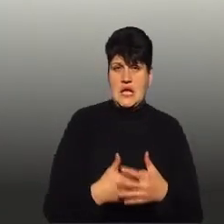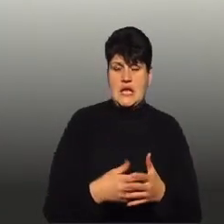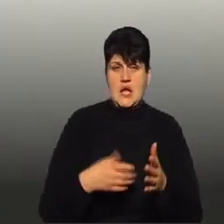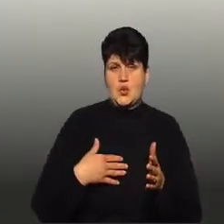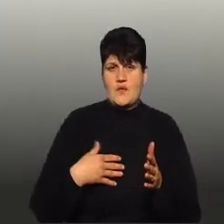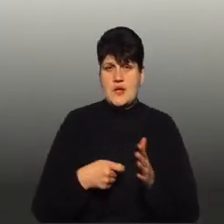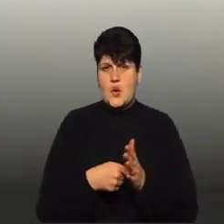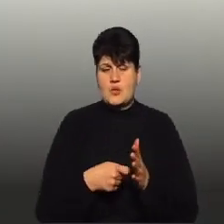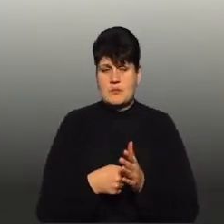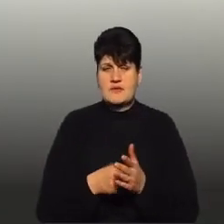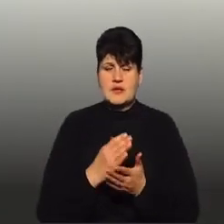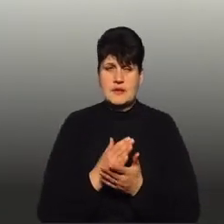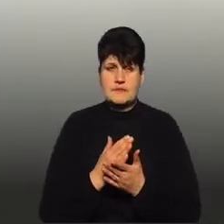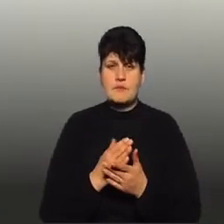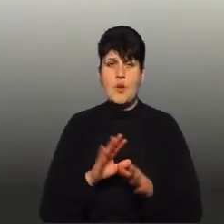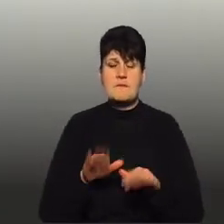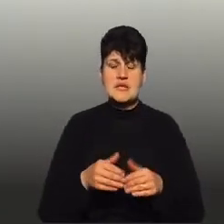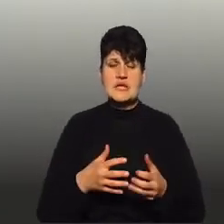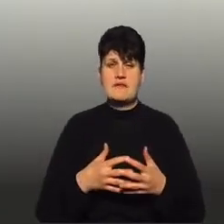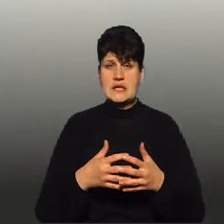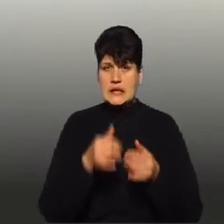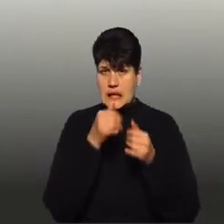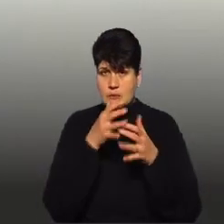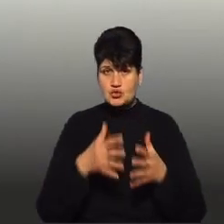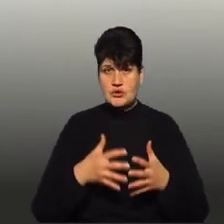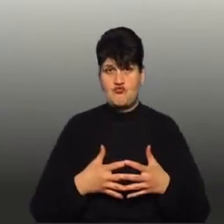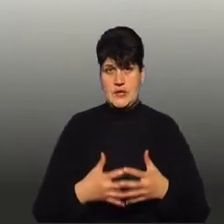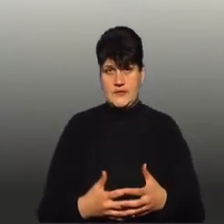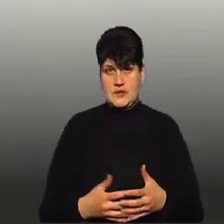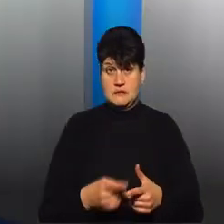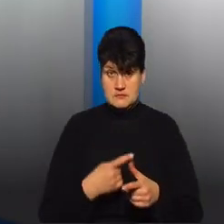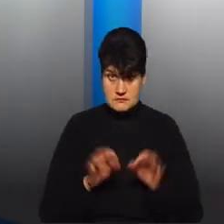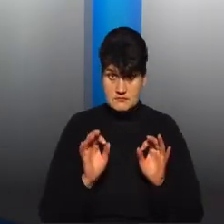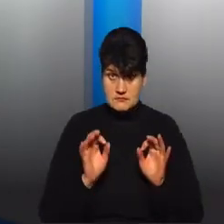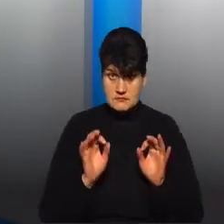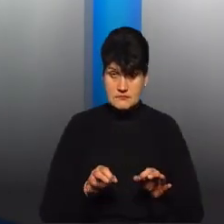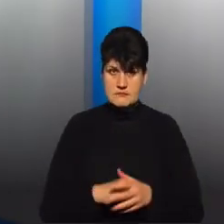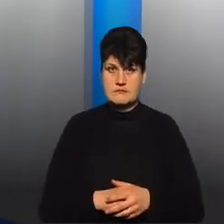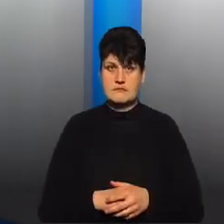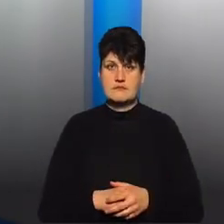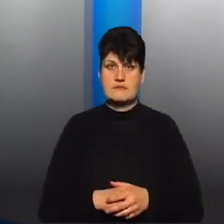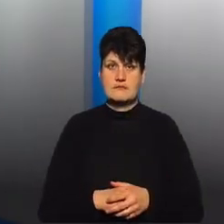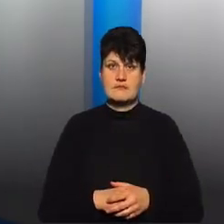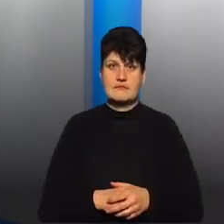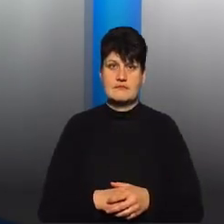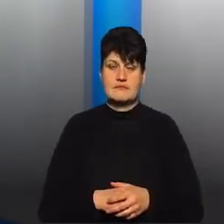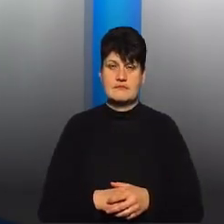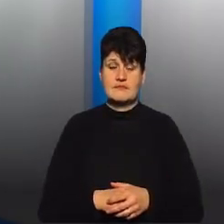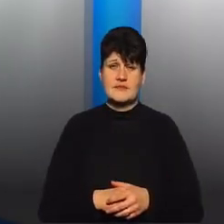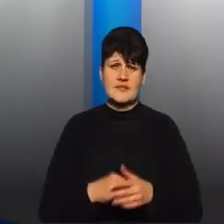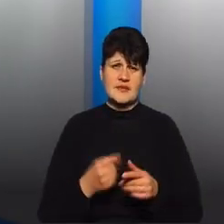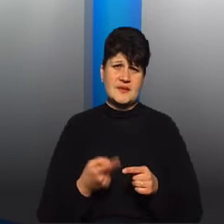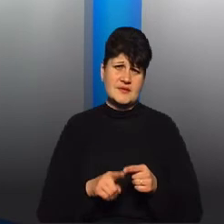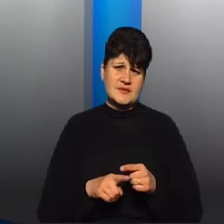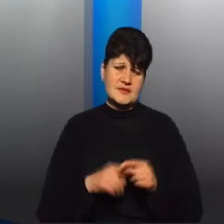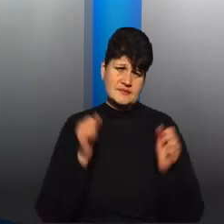після вакцинації неможливо завагітніти. Чи так це? Дякую. Це, звичайно, дійсно міф, і